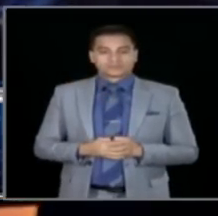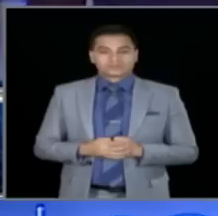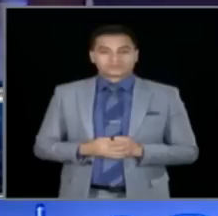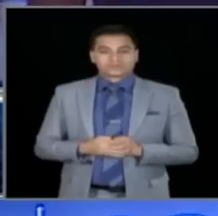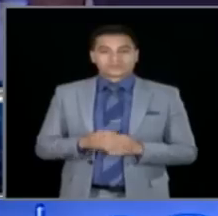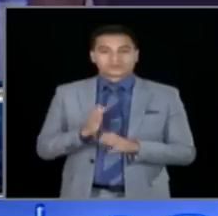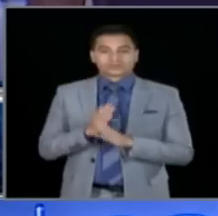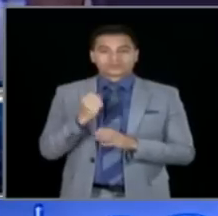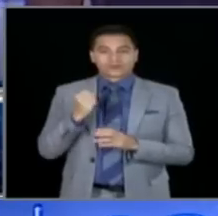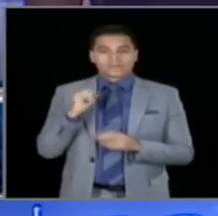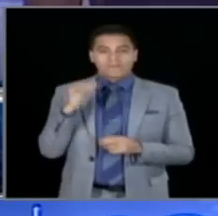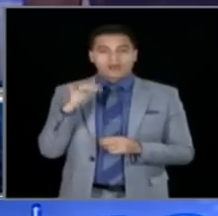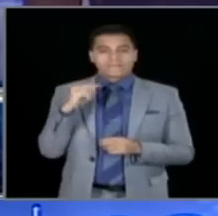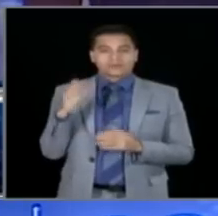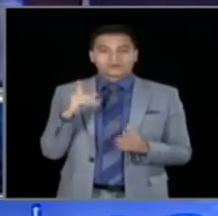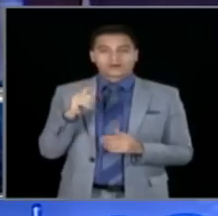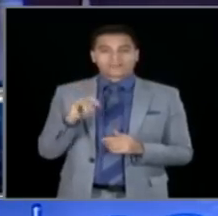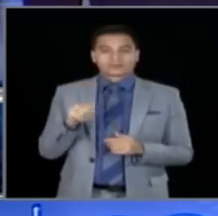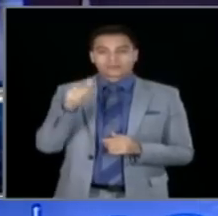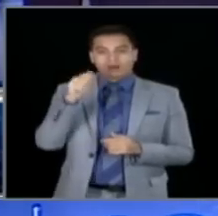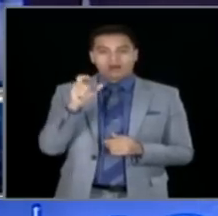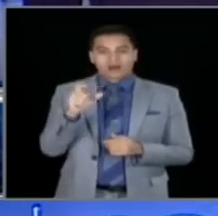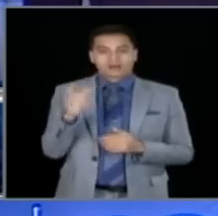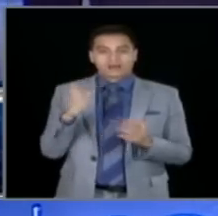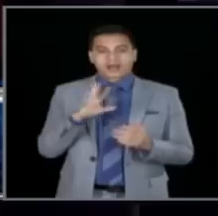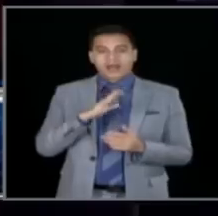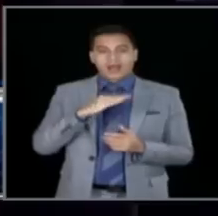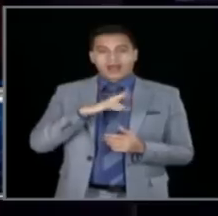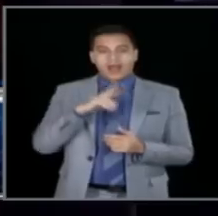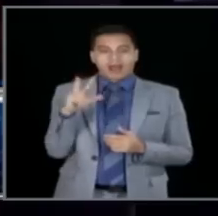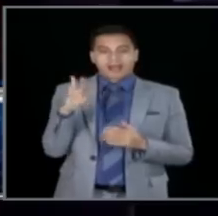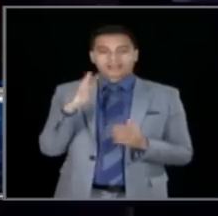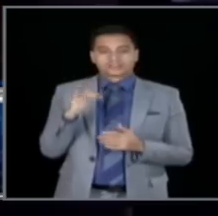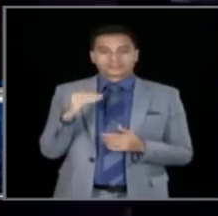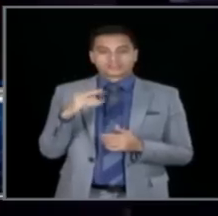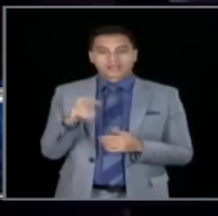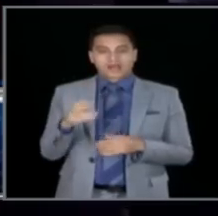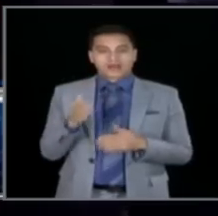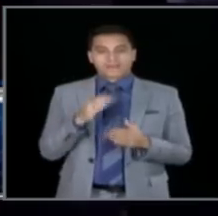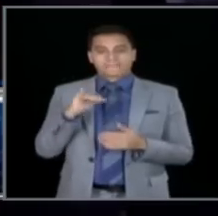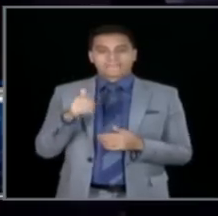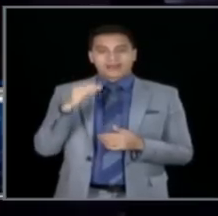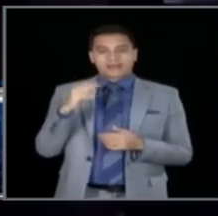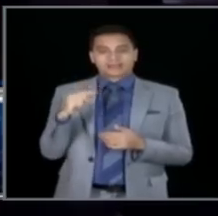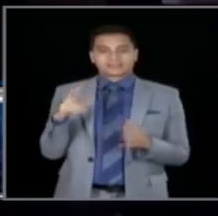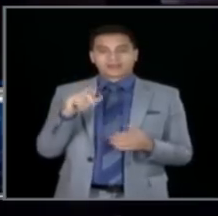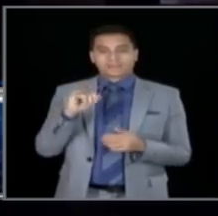بطولة محمد رمضان، حالة شيحة، ماجد المصري،